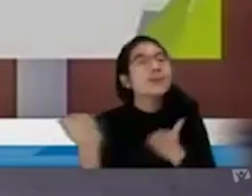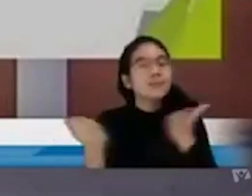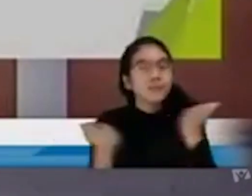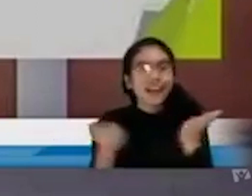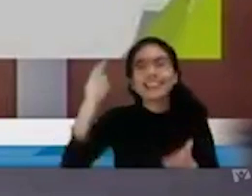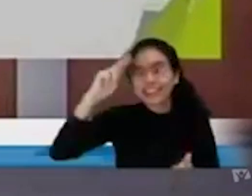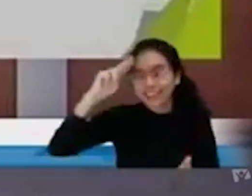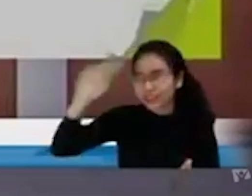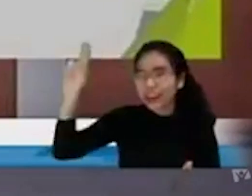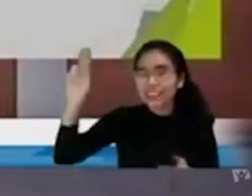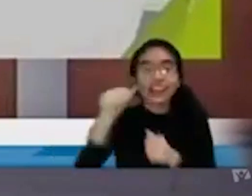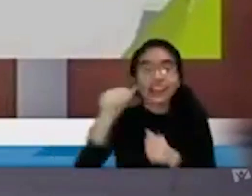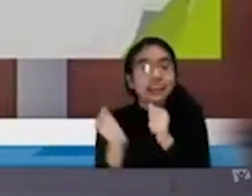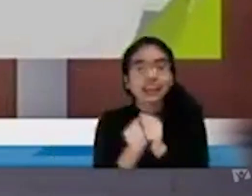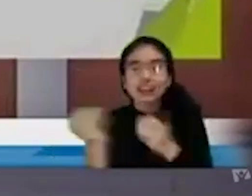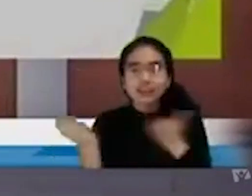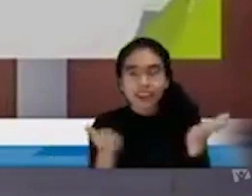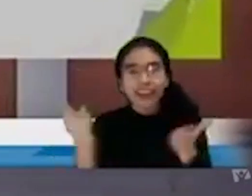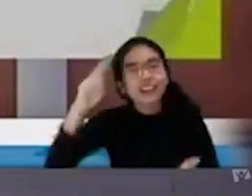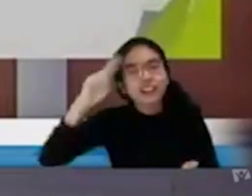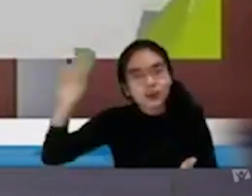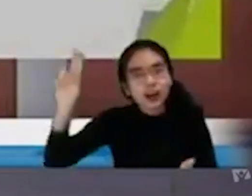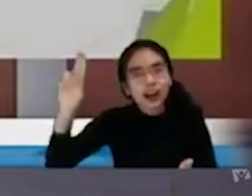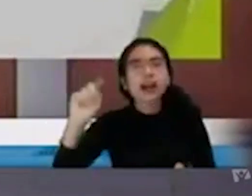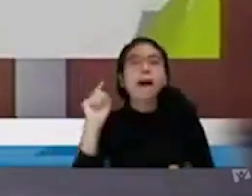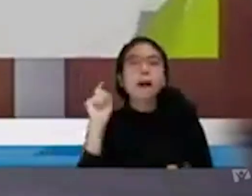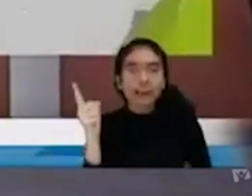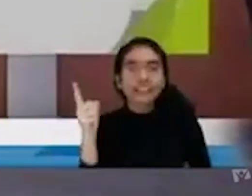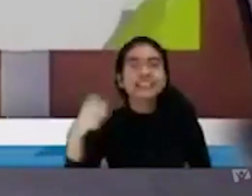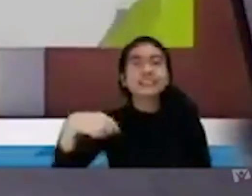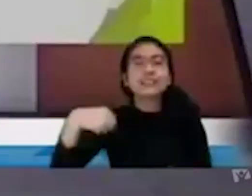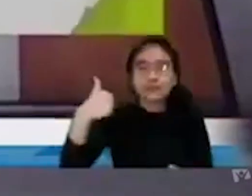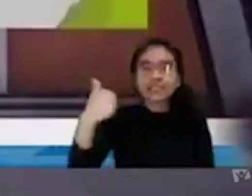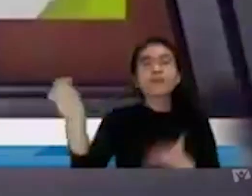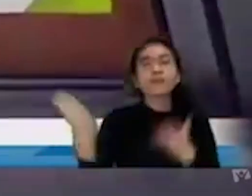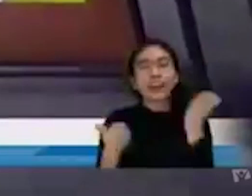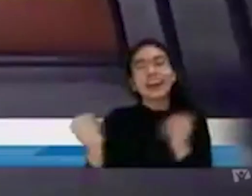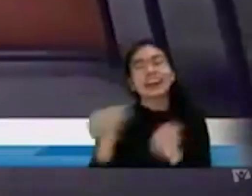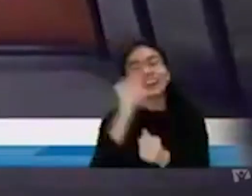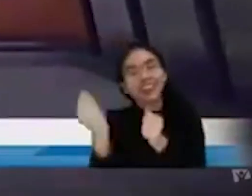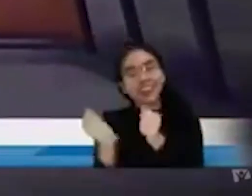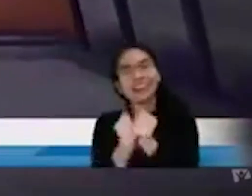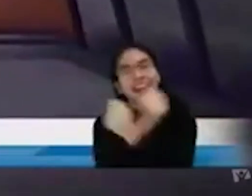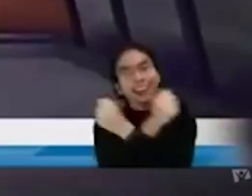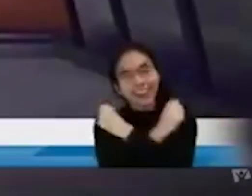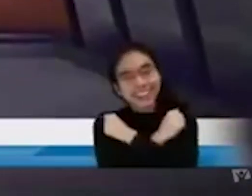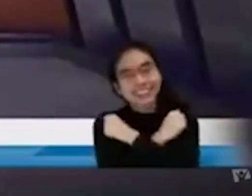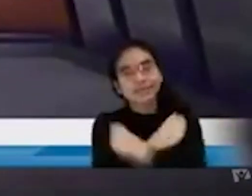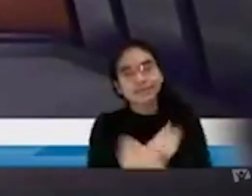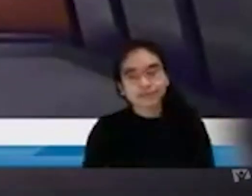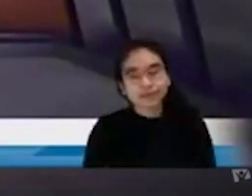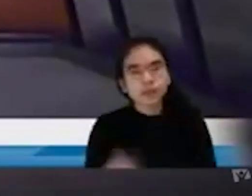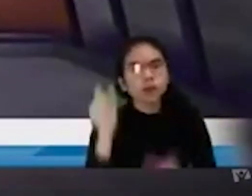ini menunjukkan pelayanan kasih kepada manusia. Dan orang yang dilayani juga